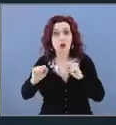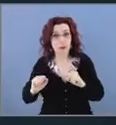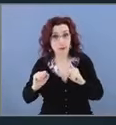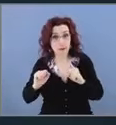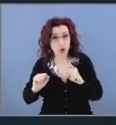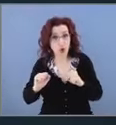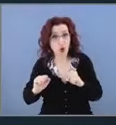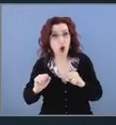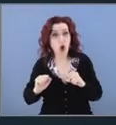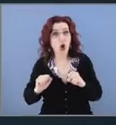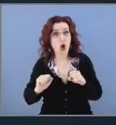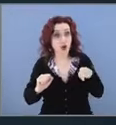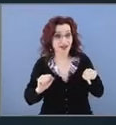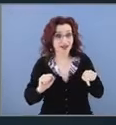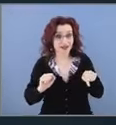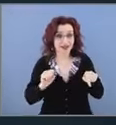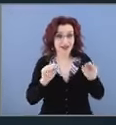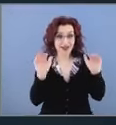possono proprio andare a